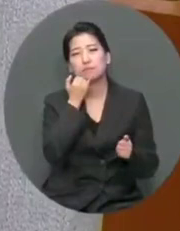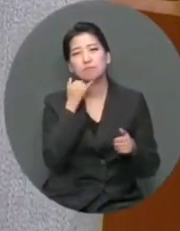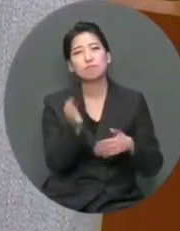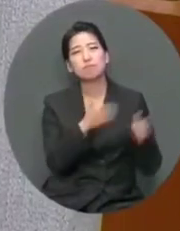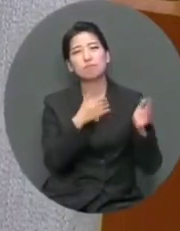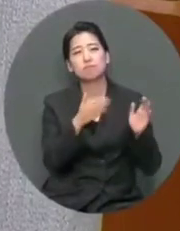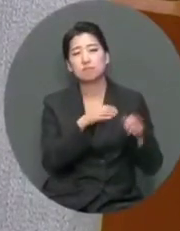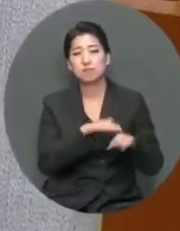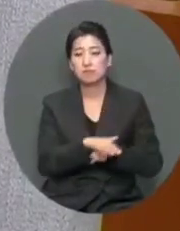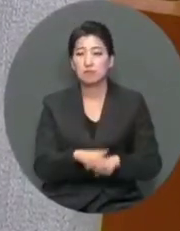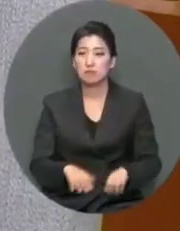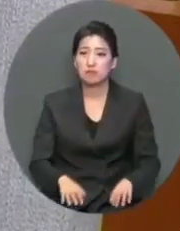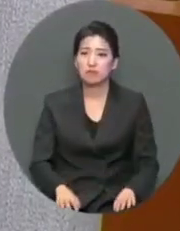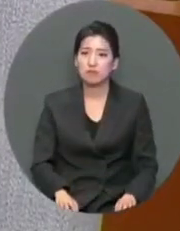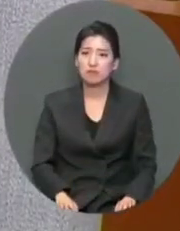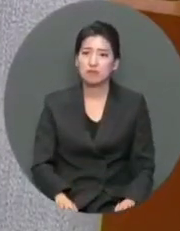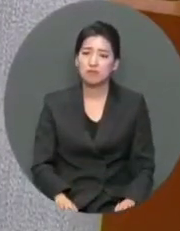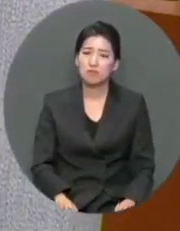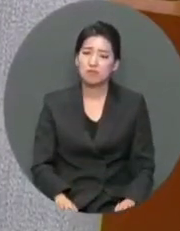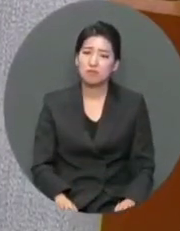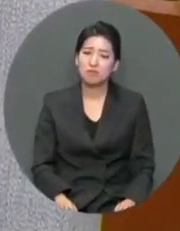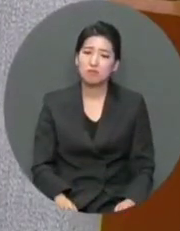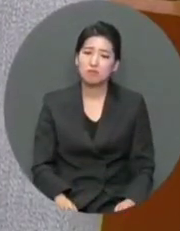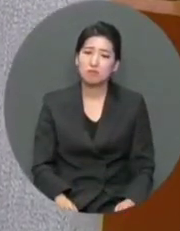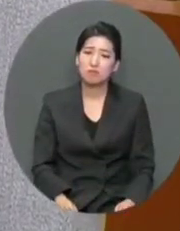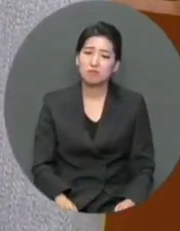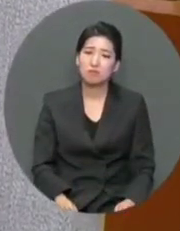게 저는 그렇게 좋아 보이지 않아요.